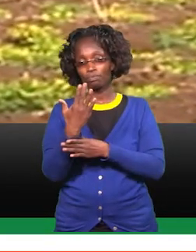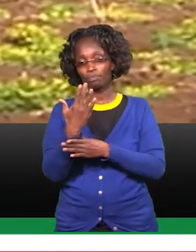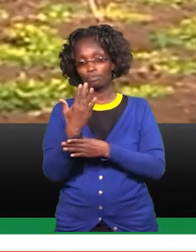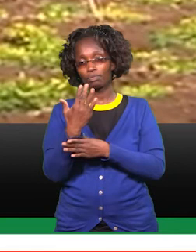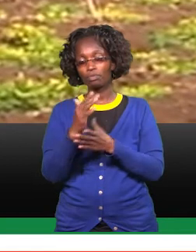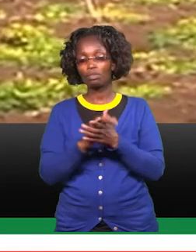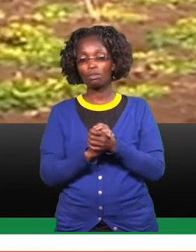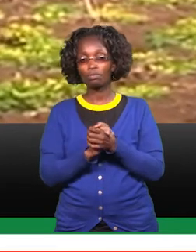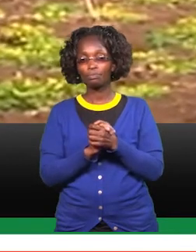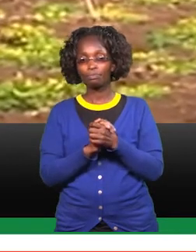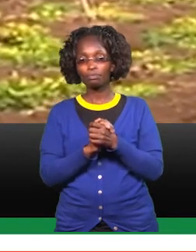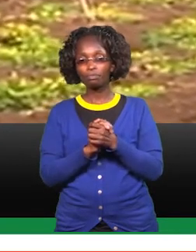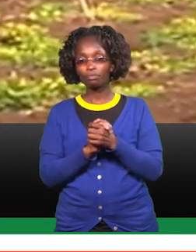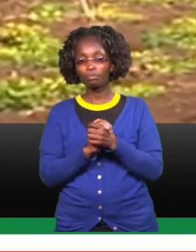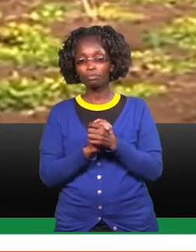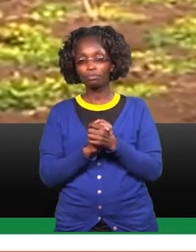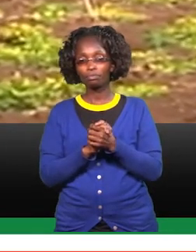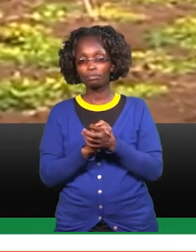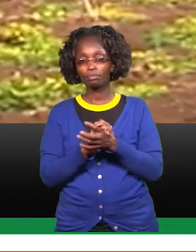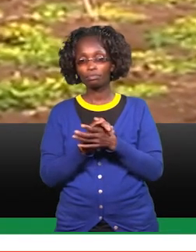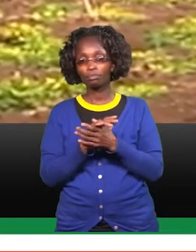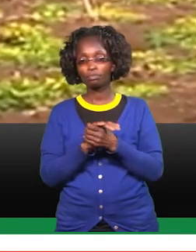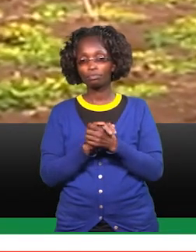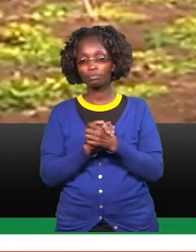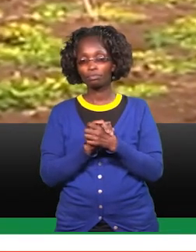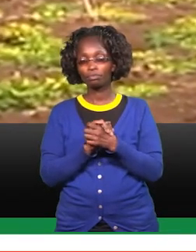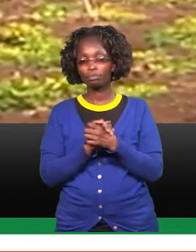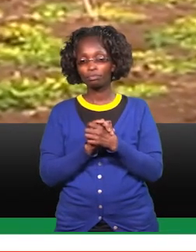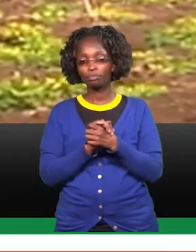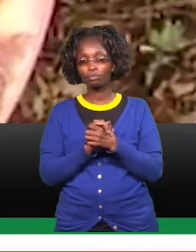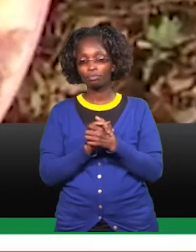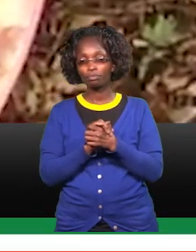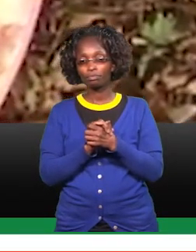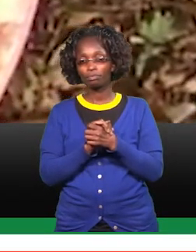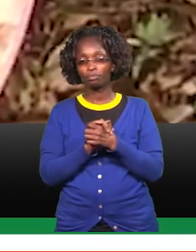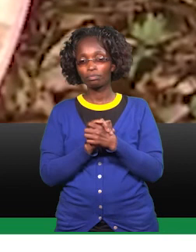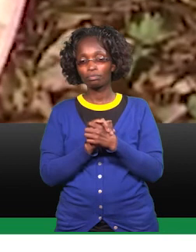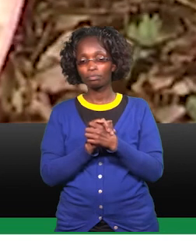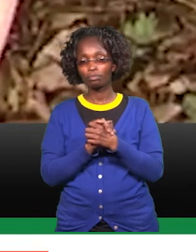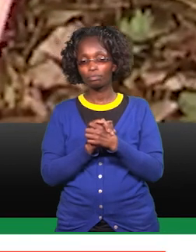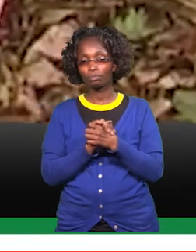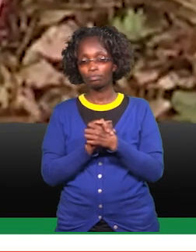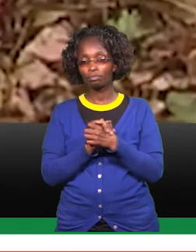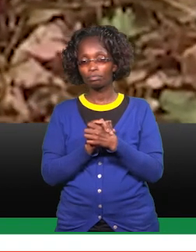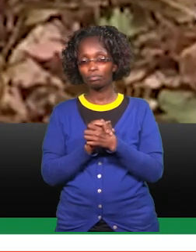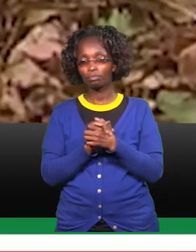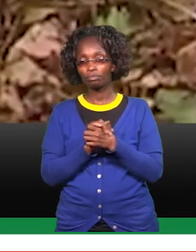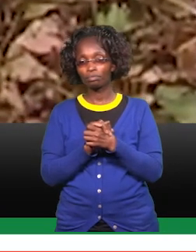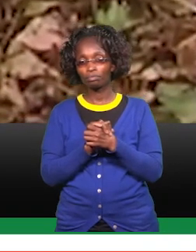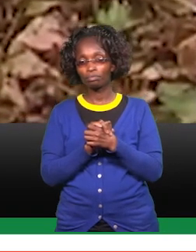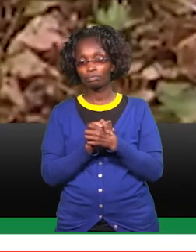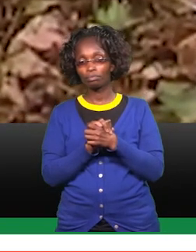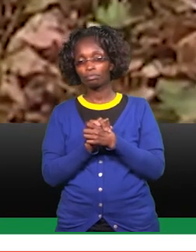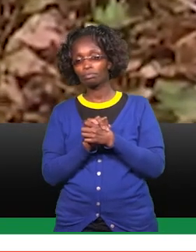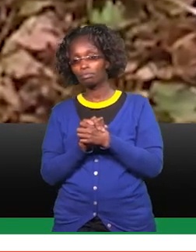pia tuweke pearl millet na sorghum na green grams. Electing Odera, Undugu TV.